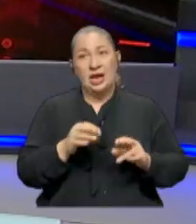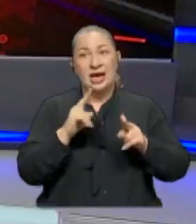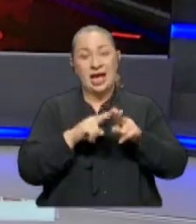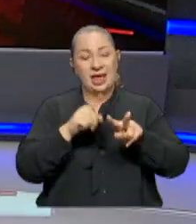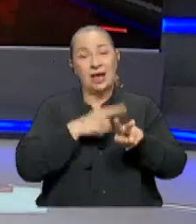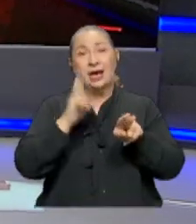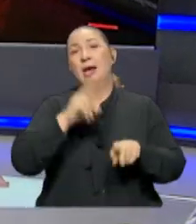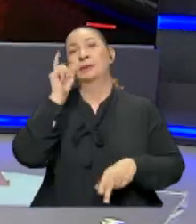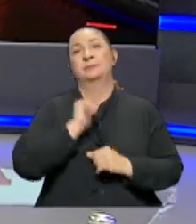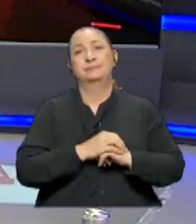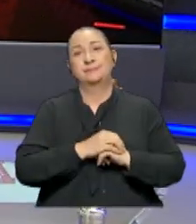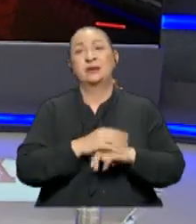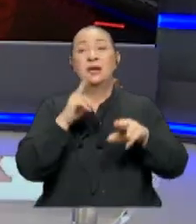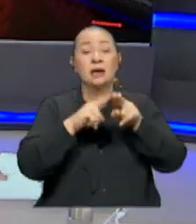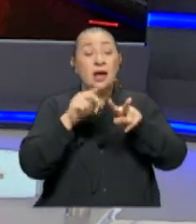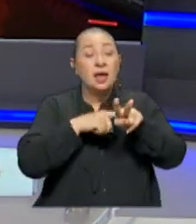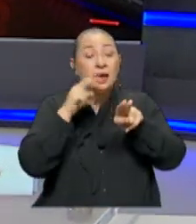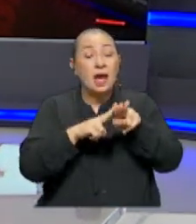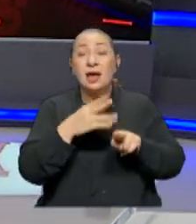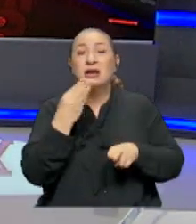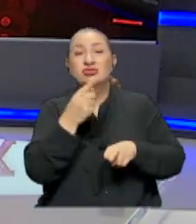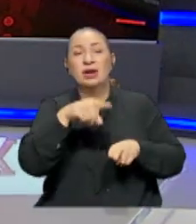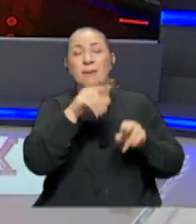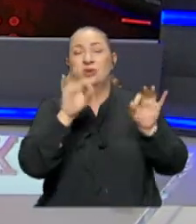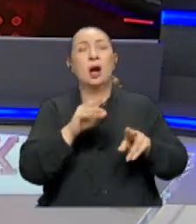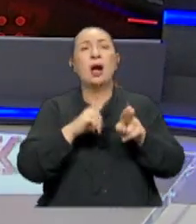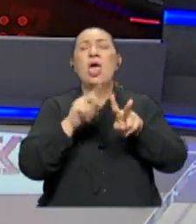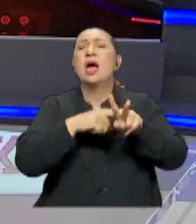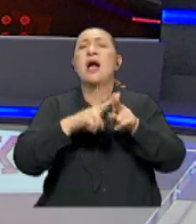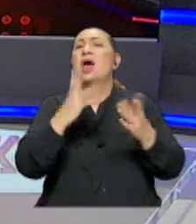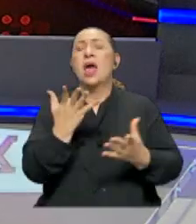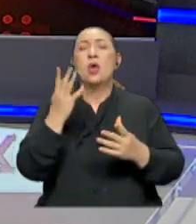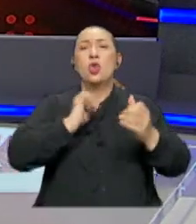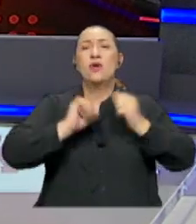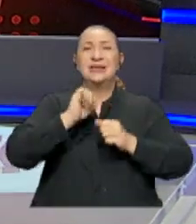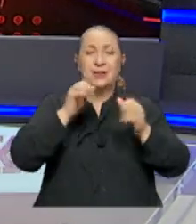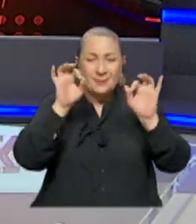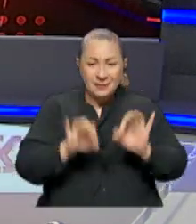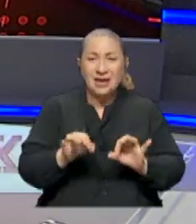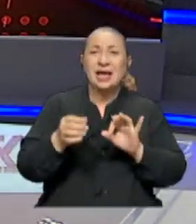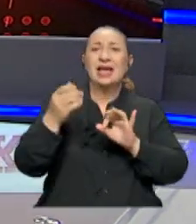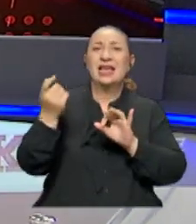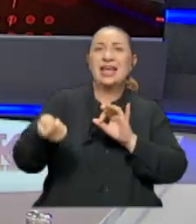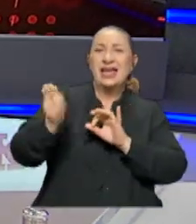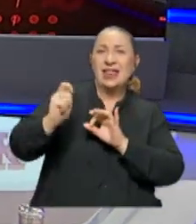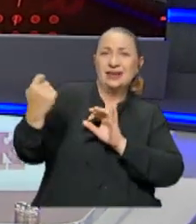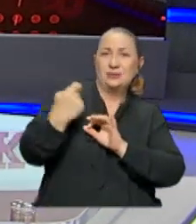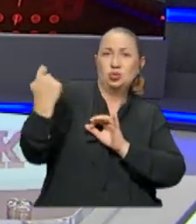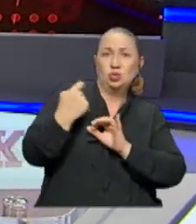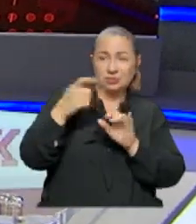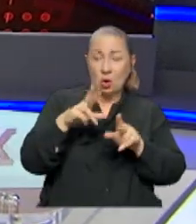KYK KYK lı gençlerden başka şimdi KYK lı gençlerin Dün de söyledik hep